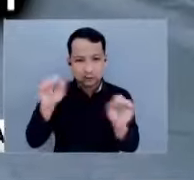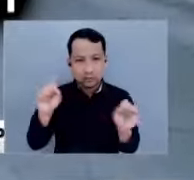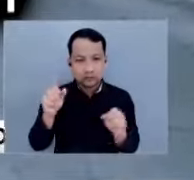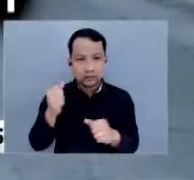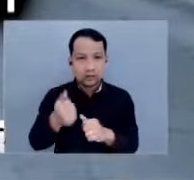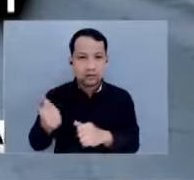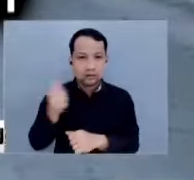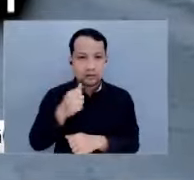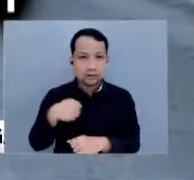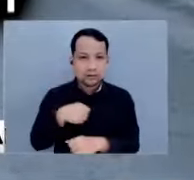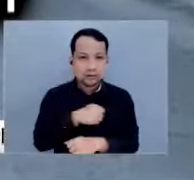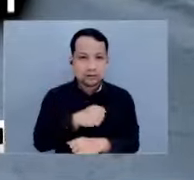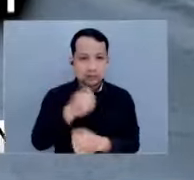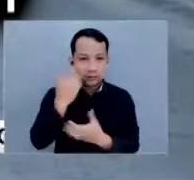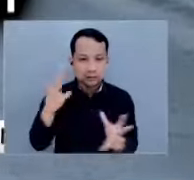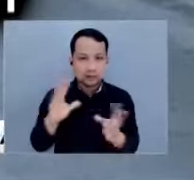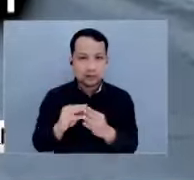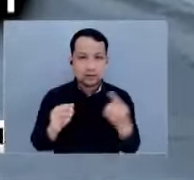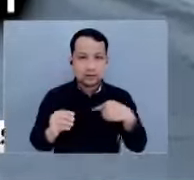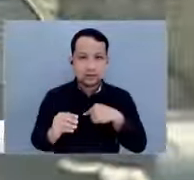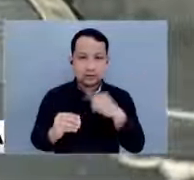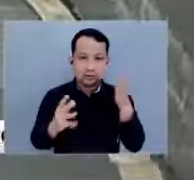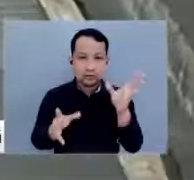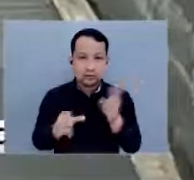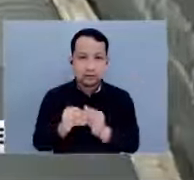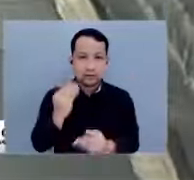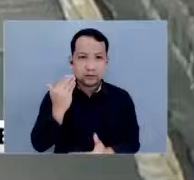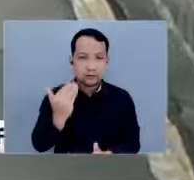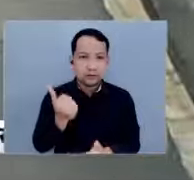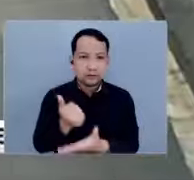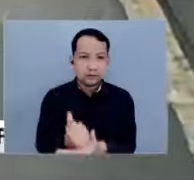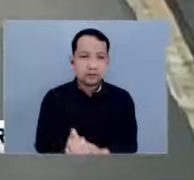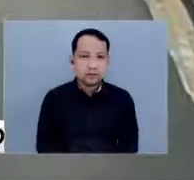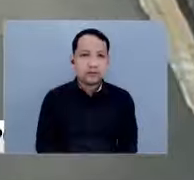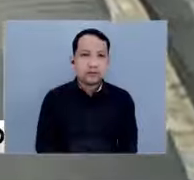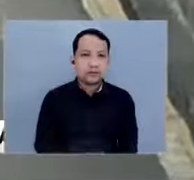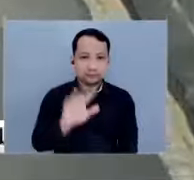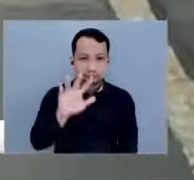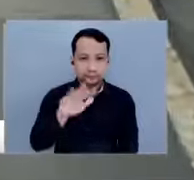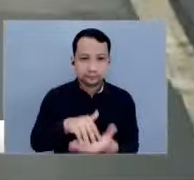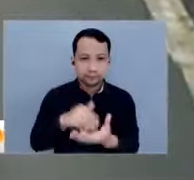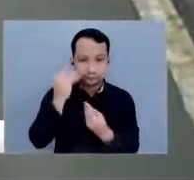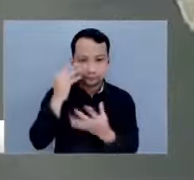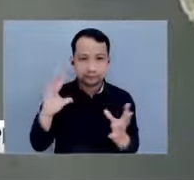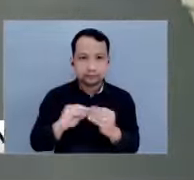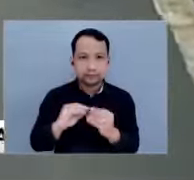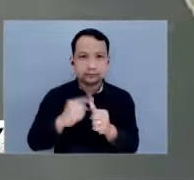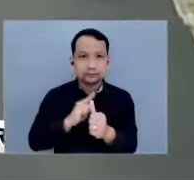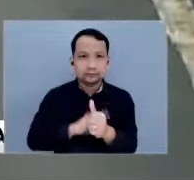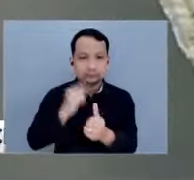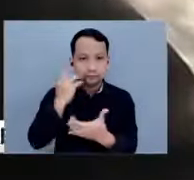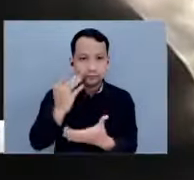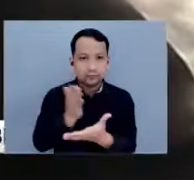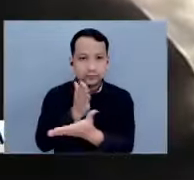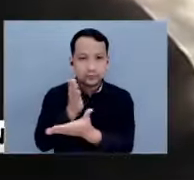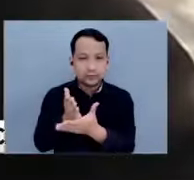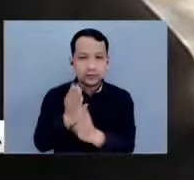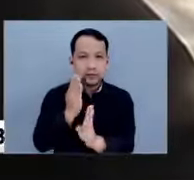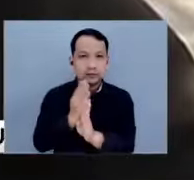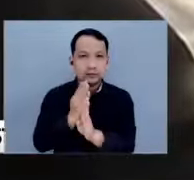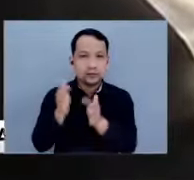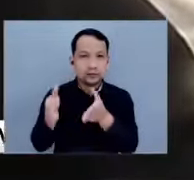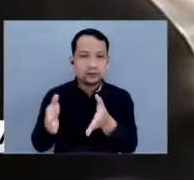President, Speaker of the House at Chief Justice. 5,000 piso ang multa para sa unang paglabag ng pagdaan sa busway.